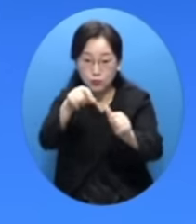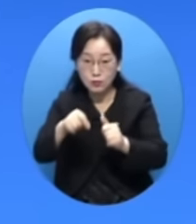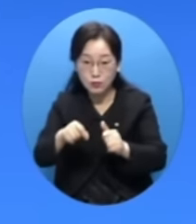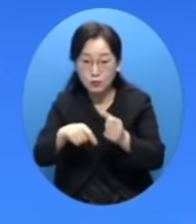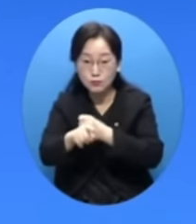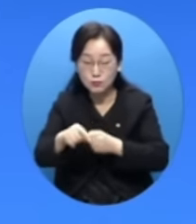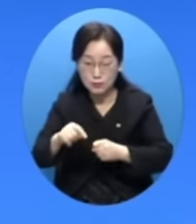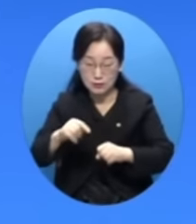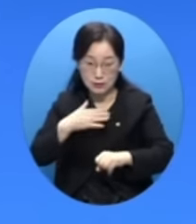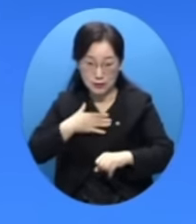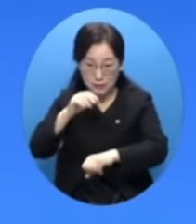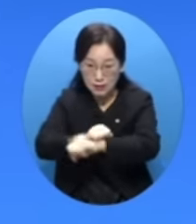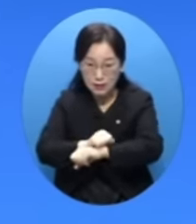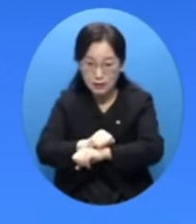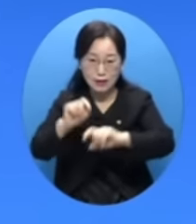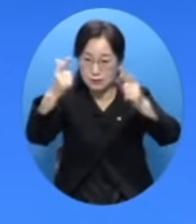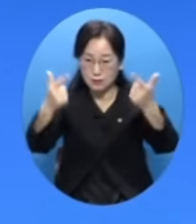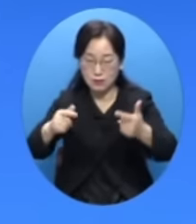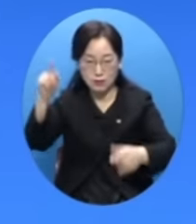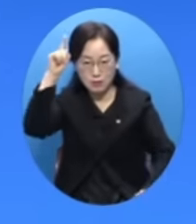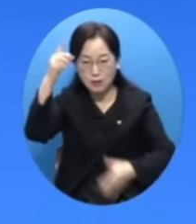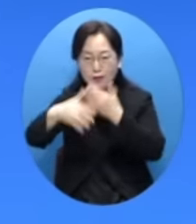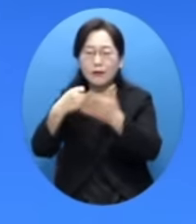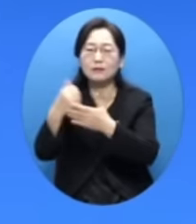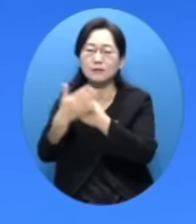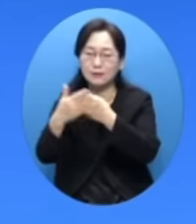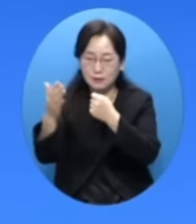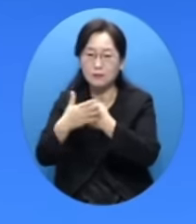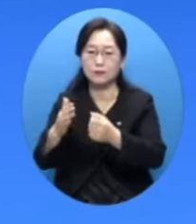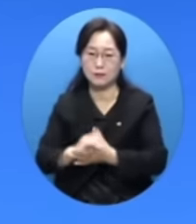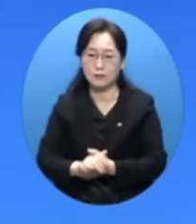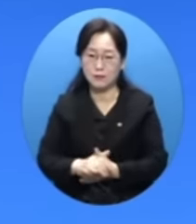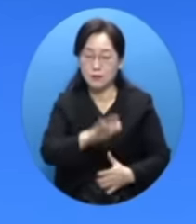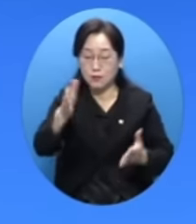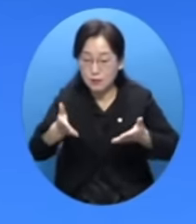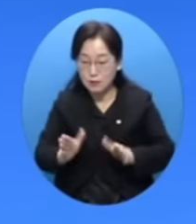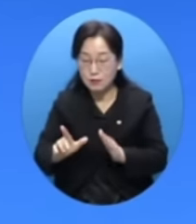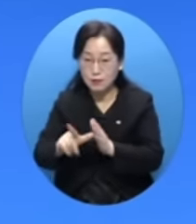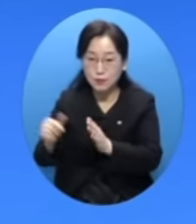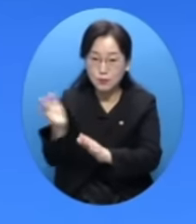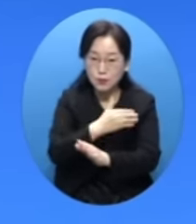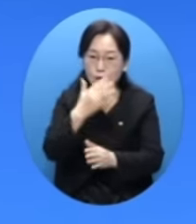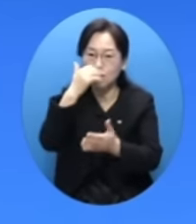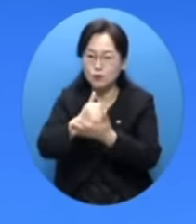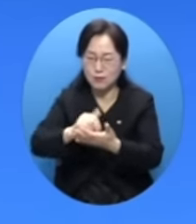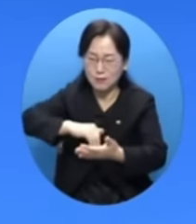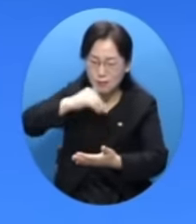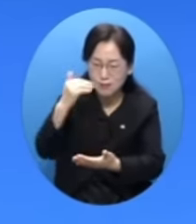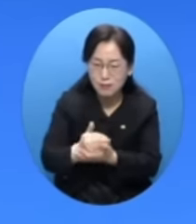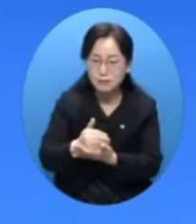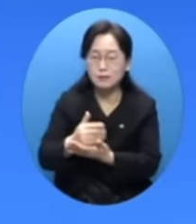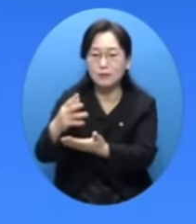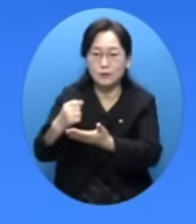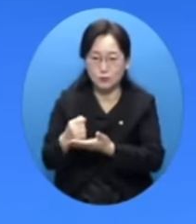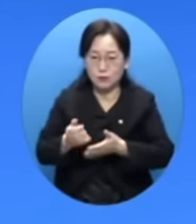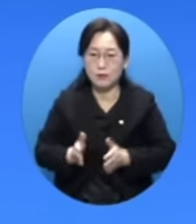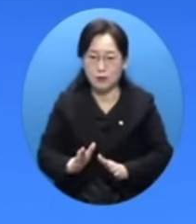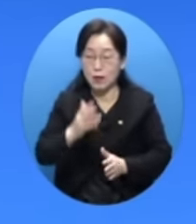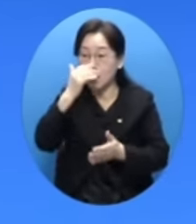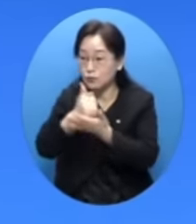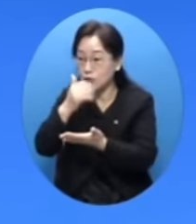아닙니다. 전적인 하나님의 은혜입니다. 우리는 태어나면서부터 죄덩어리로 태어났습니다.